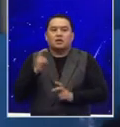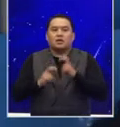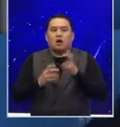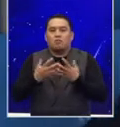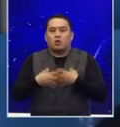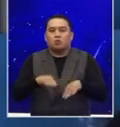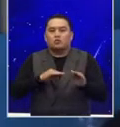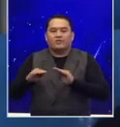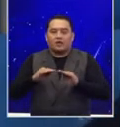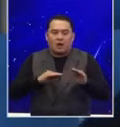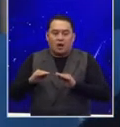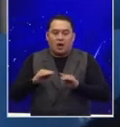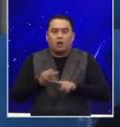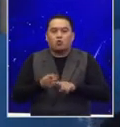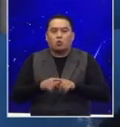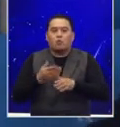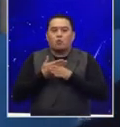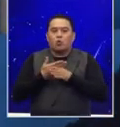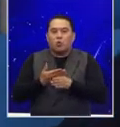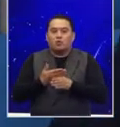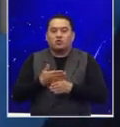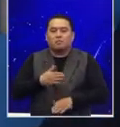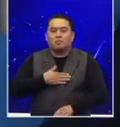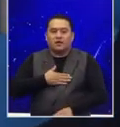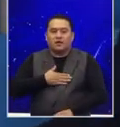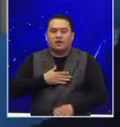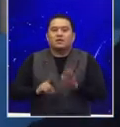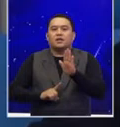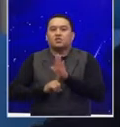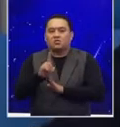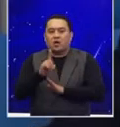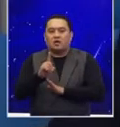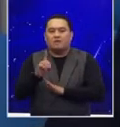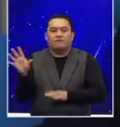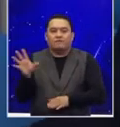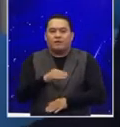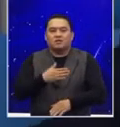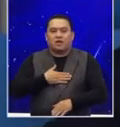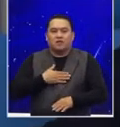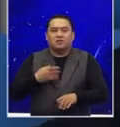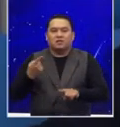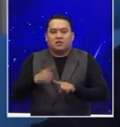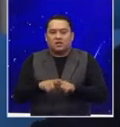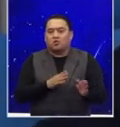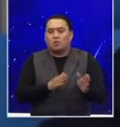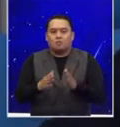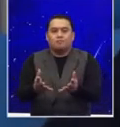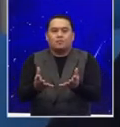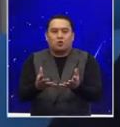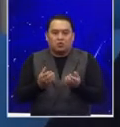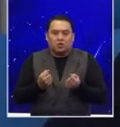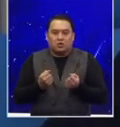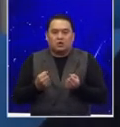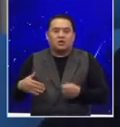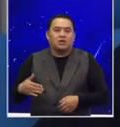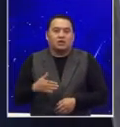оборудование, с помощью которого мы начинаем весь наш технологический цикл получения